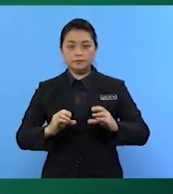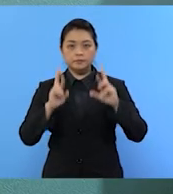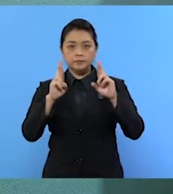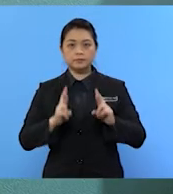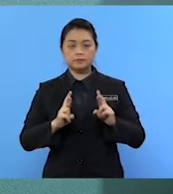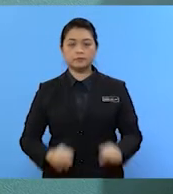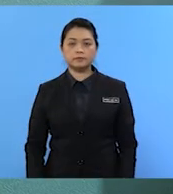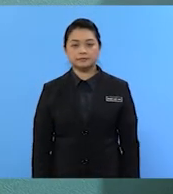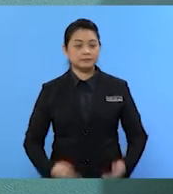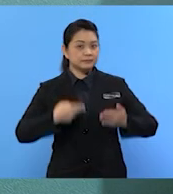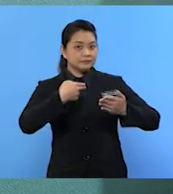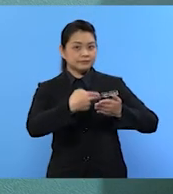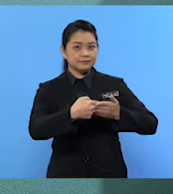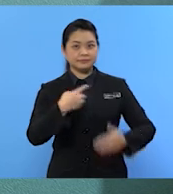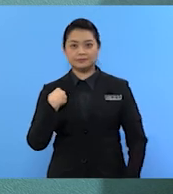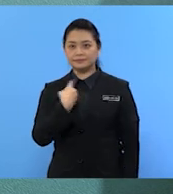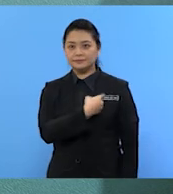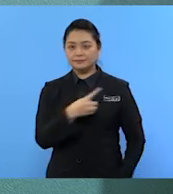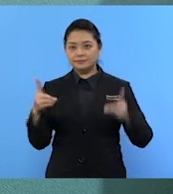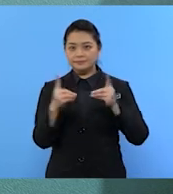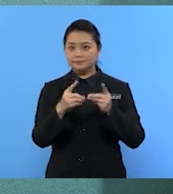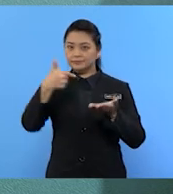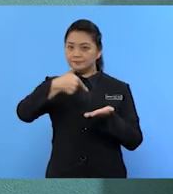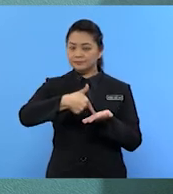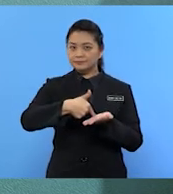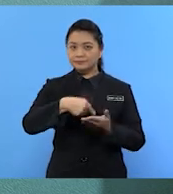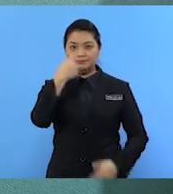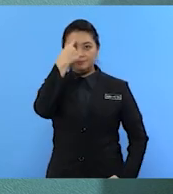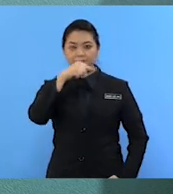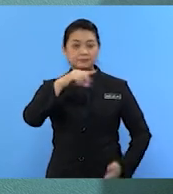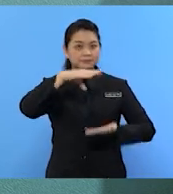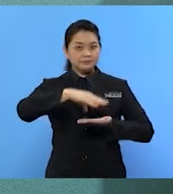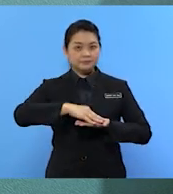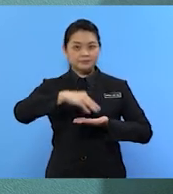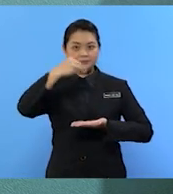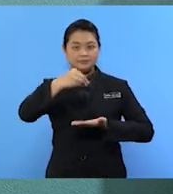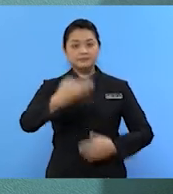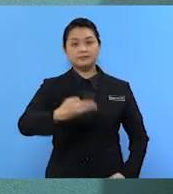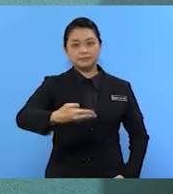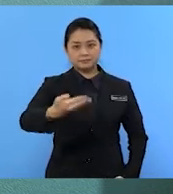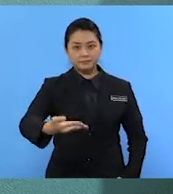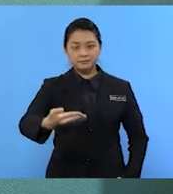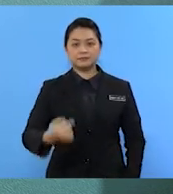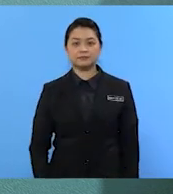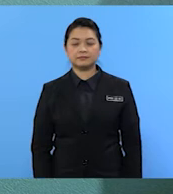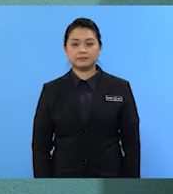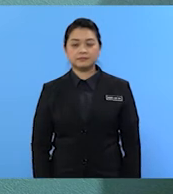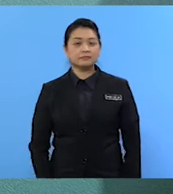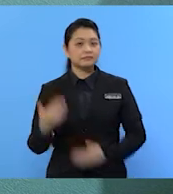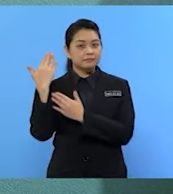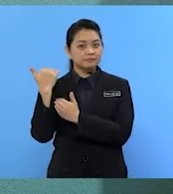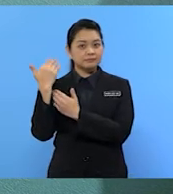rumus. Sehingga kita berjumpa lagi untuk sesi pembelajaran yang seterusnya.